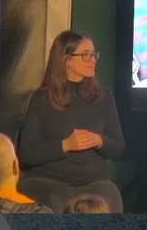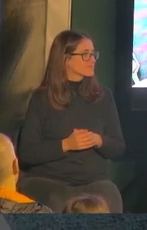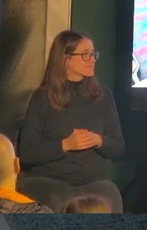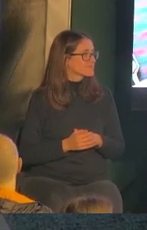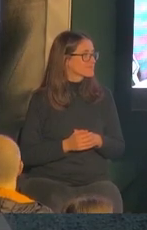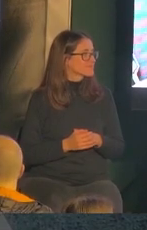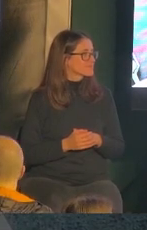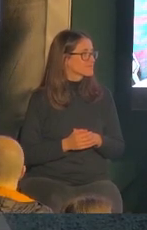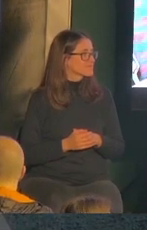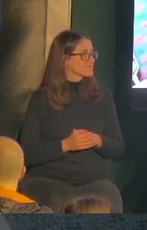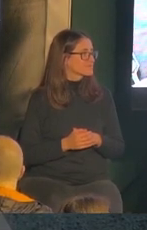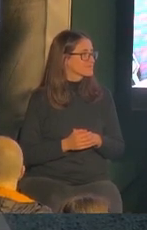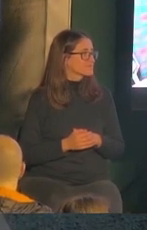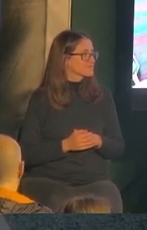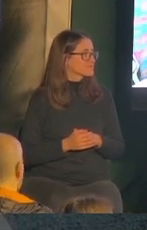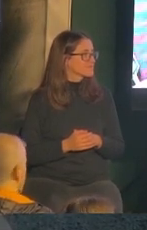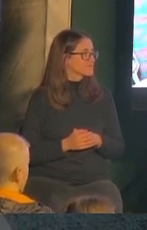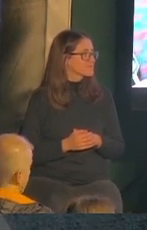Perdó,